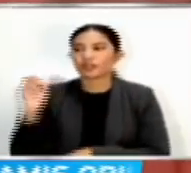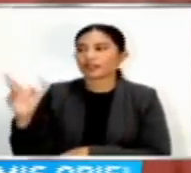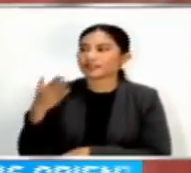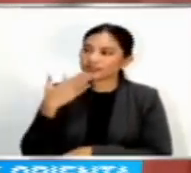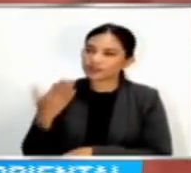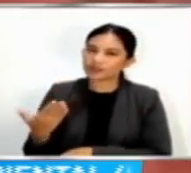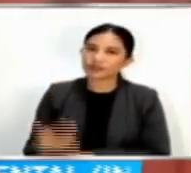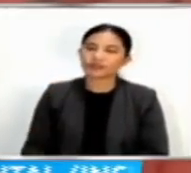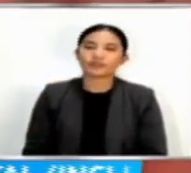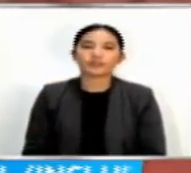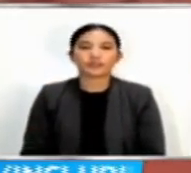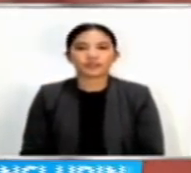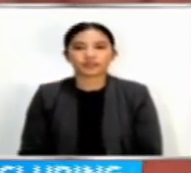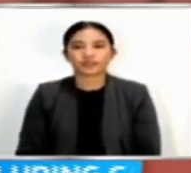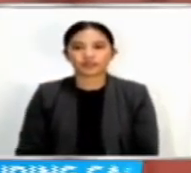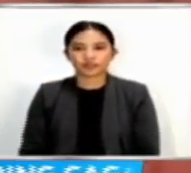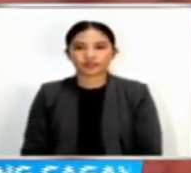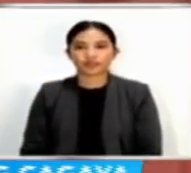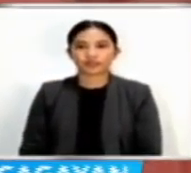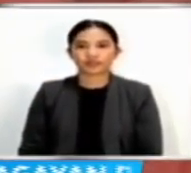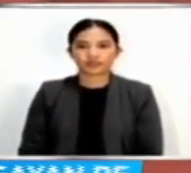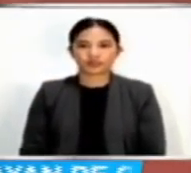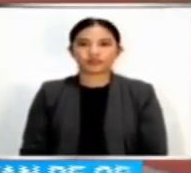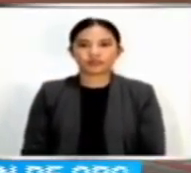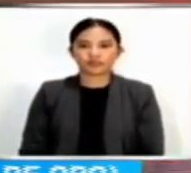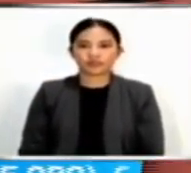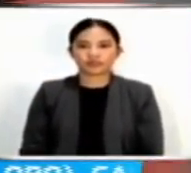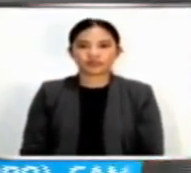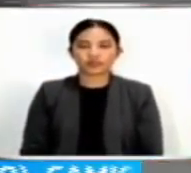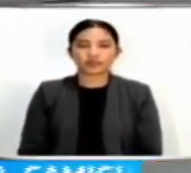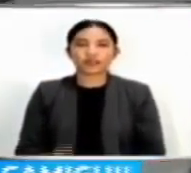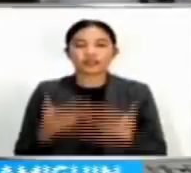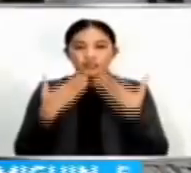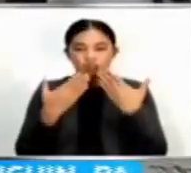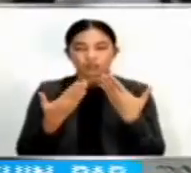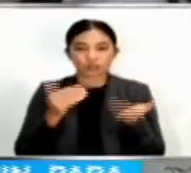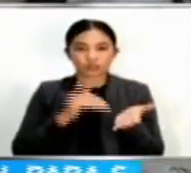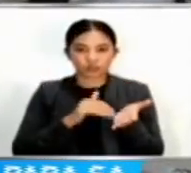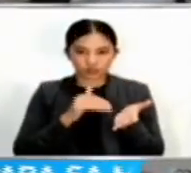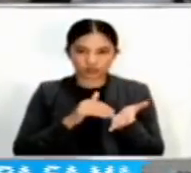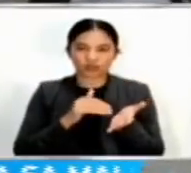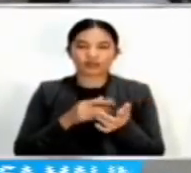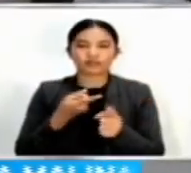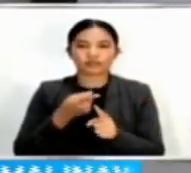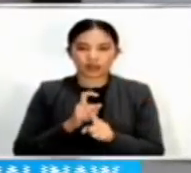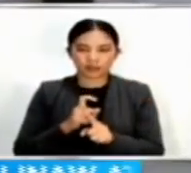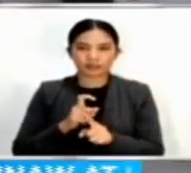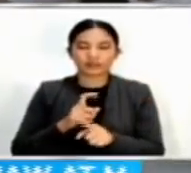Dr. Rafi and Connie. Salamat po si Dr. Paulyn Ubial ng Philippine Red Cross.